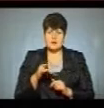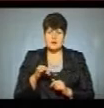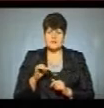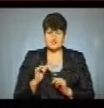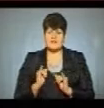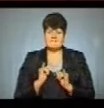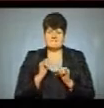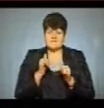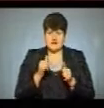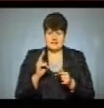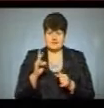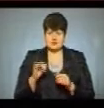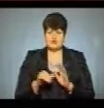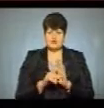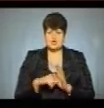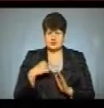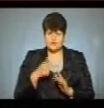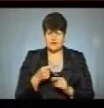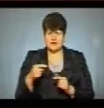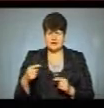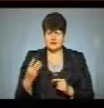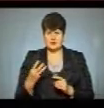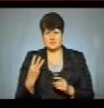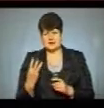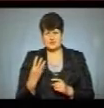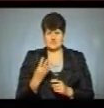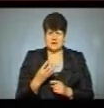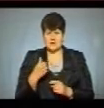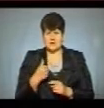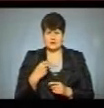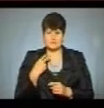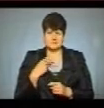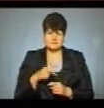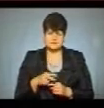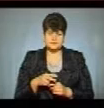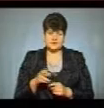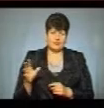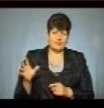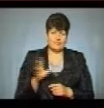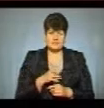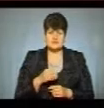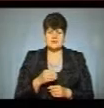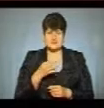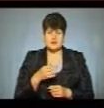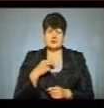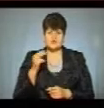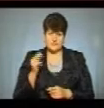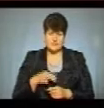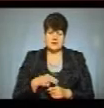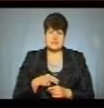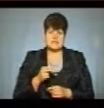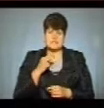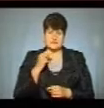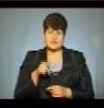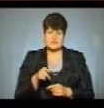Катерину кислоту – 6 років. Решту трьох засудили до 3 і 4 років позбавлення волі. Усі свою провину визнали, звинувачували їх